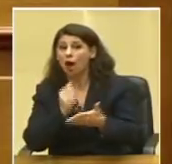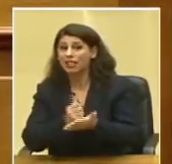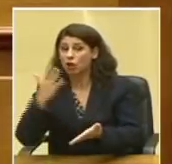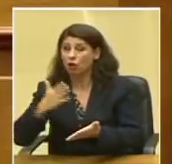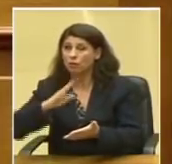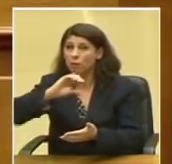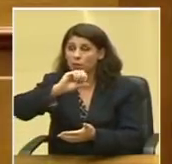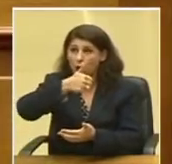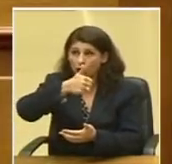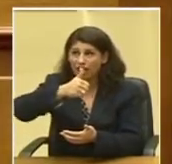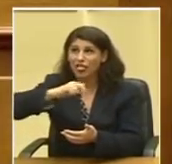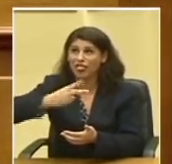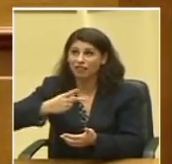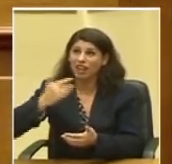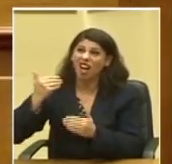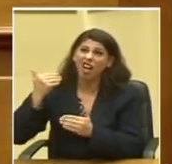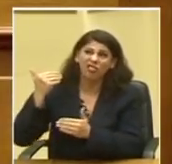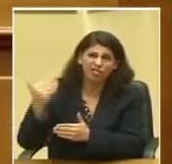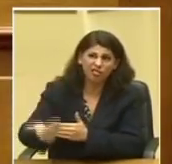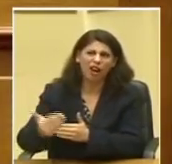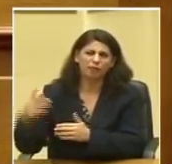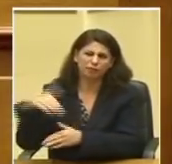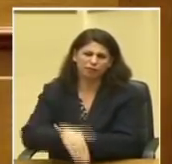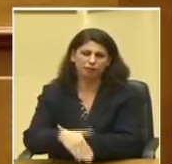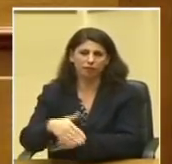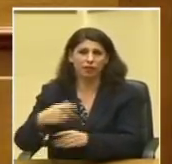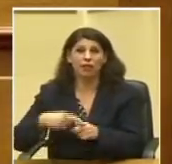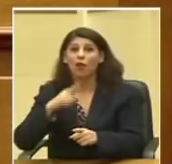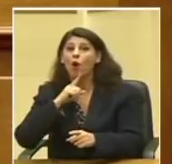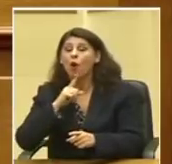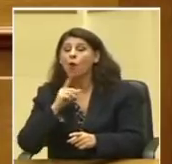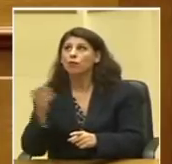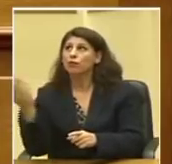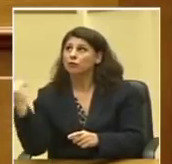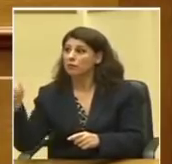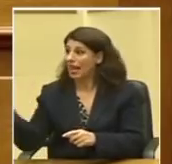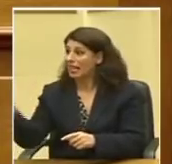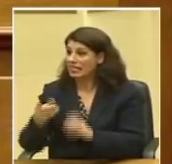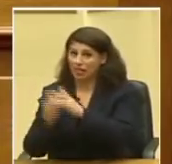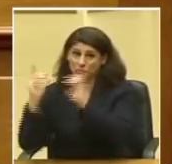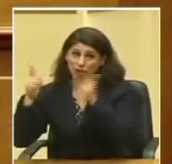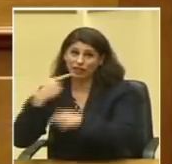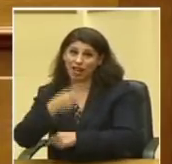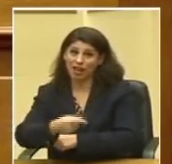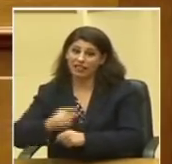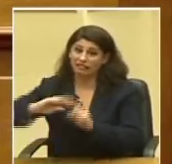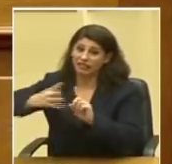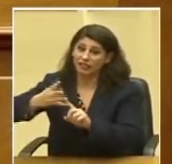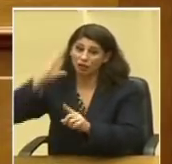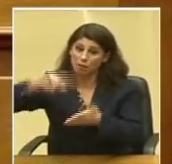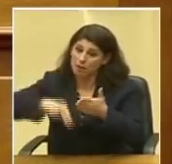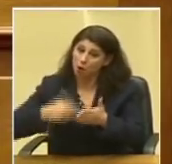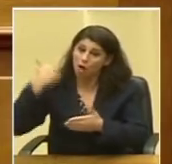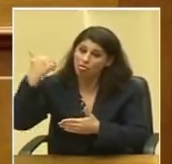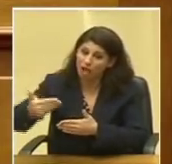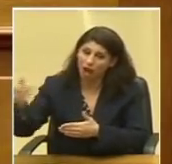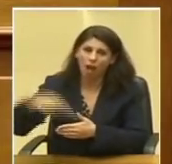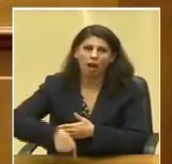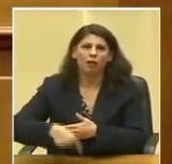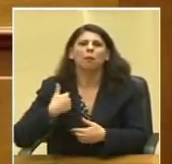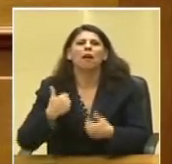αξιολόγησης, όπως είχατε επενδύσει και προεξοφλήσει το τέταρτο μνημόνιο, έτσι επενδύσατε τα πάντα σχεδόν και